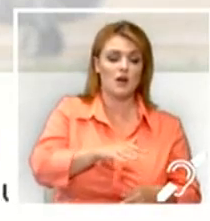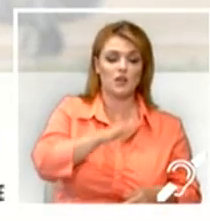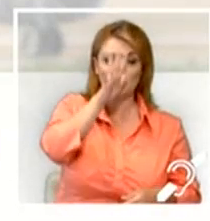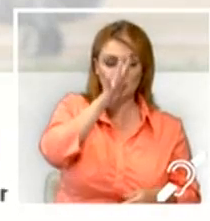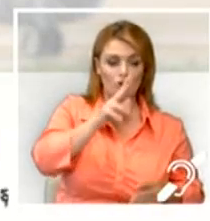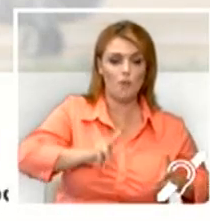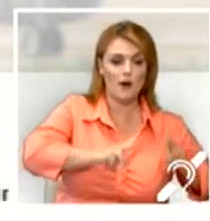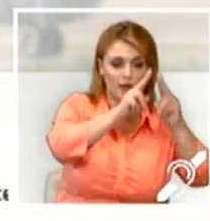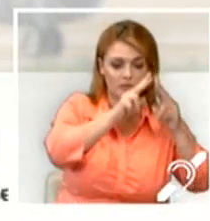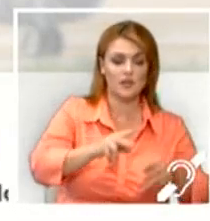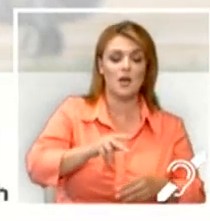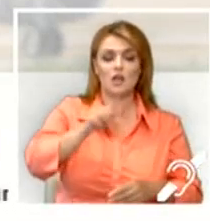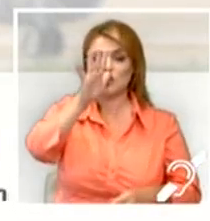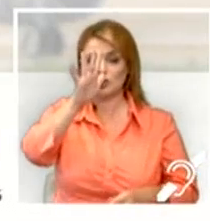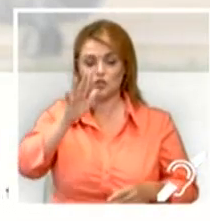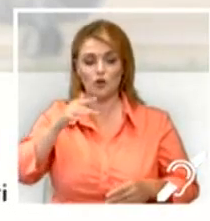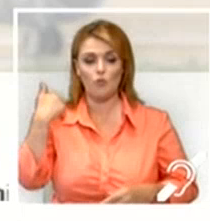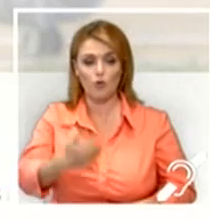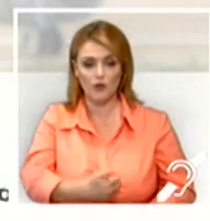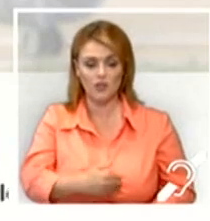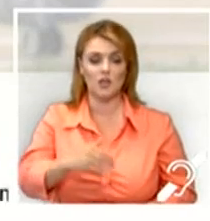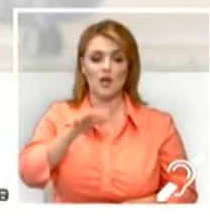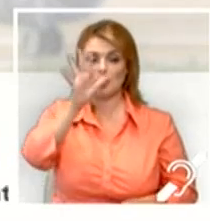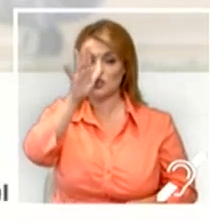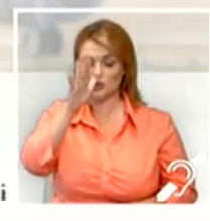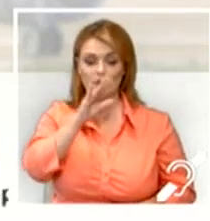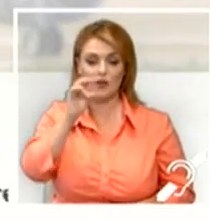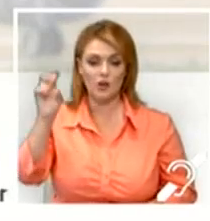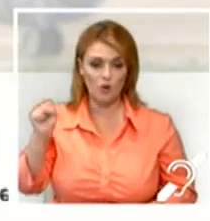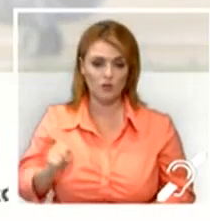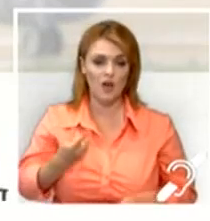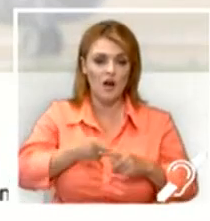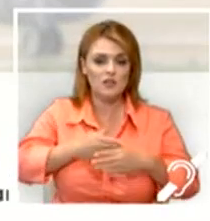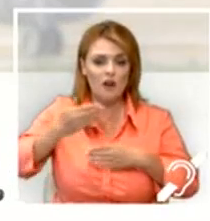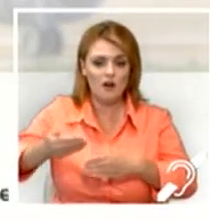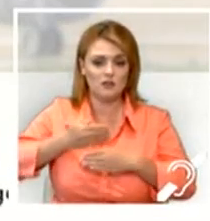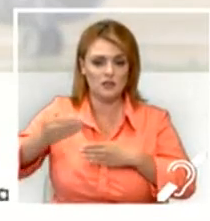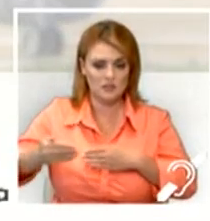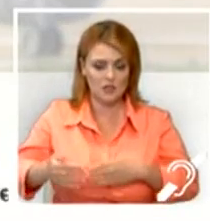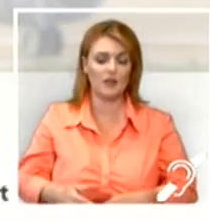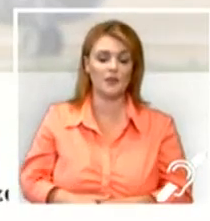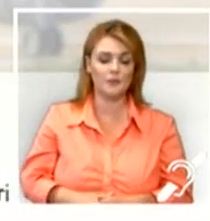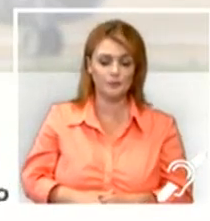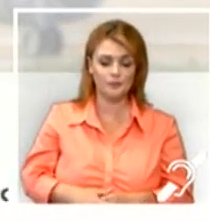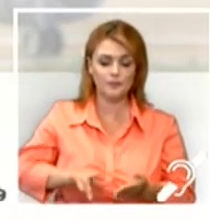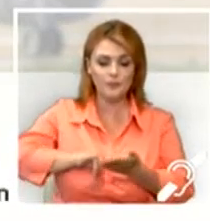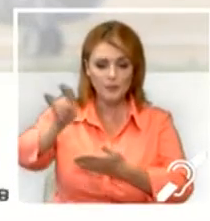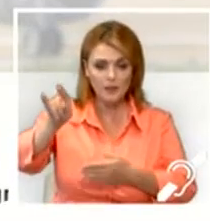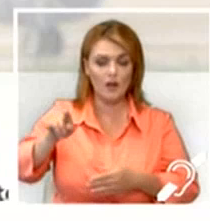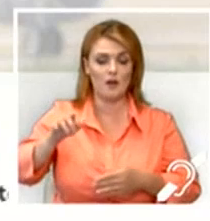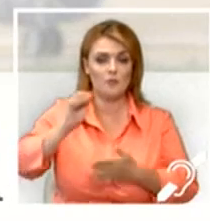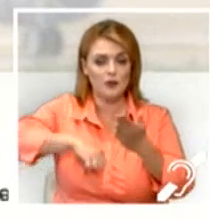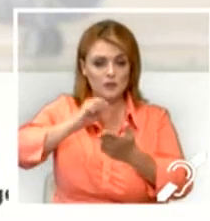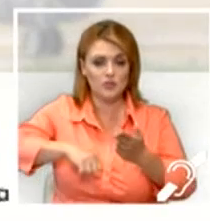acceptă aterizare și decolarea acestui zbor în afara orarului stabilit. Întârzierile de zbor vor cauza alte rețineri în lanț și